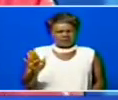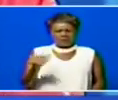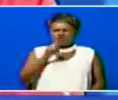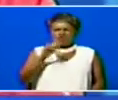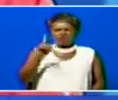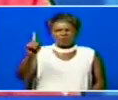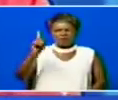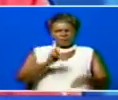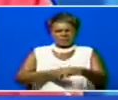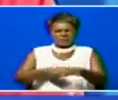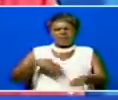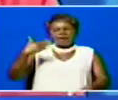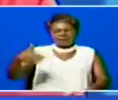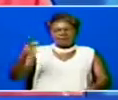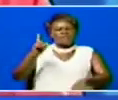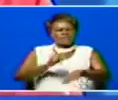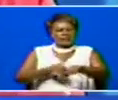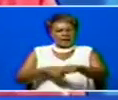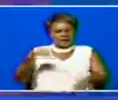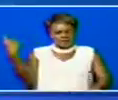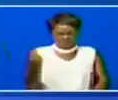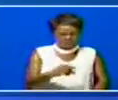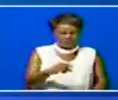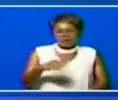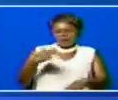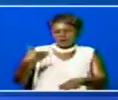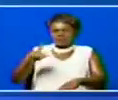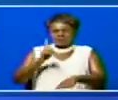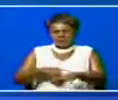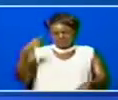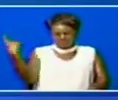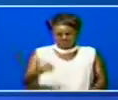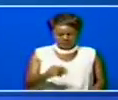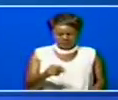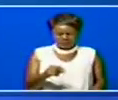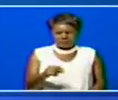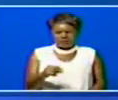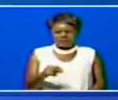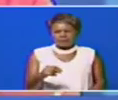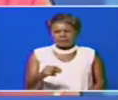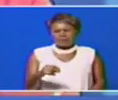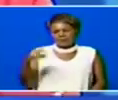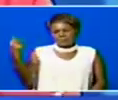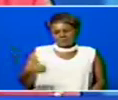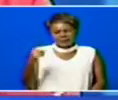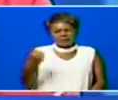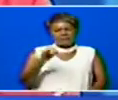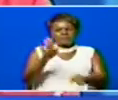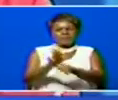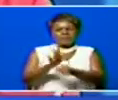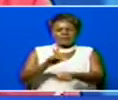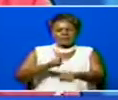mara moja. Ilikuwa kila mara ni kunichapa tu. And alinichapanga sana.